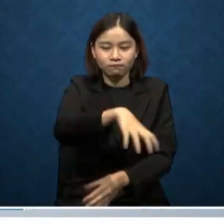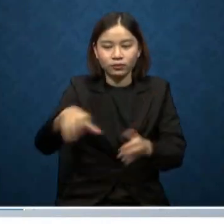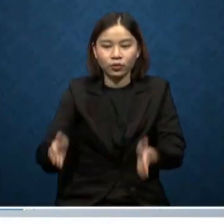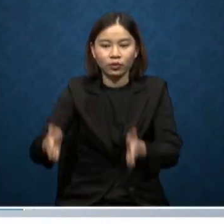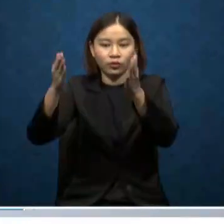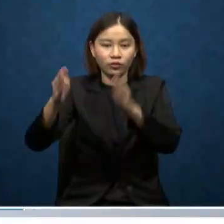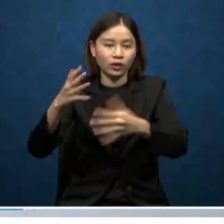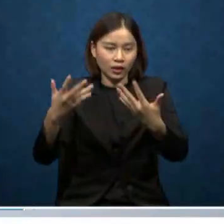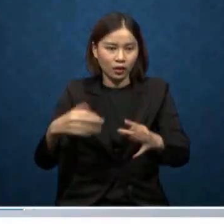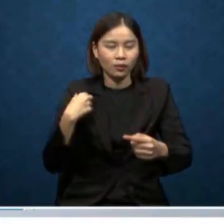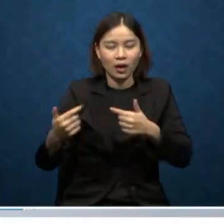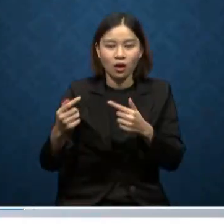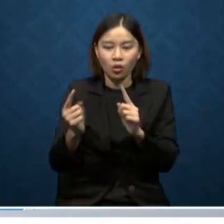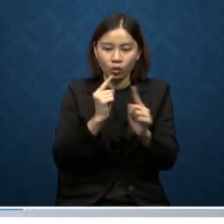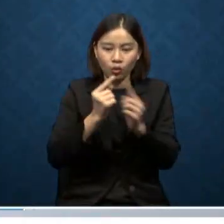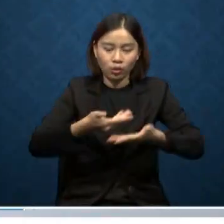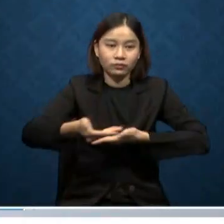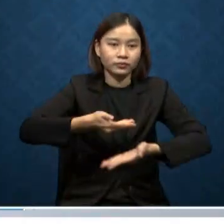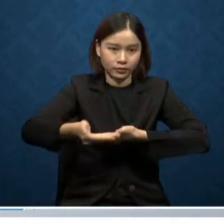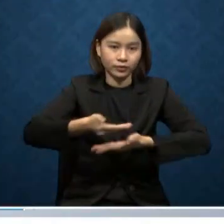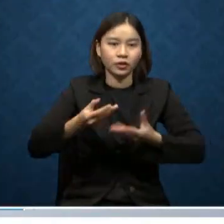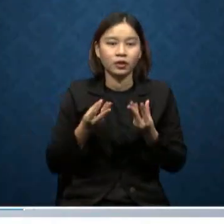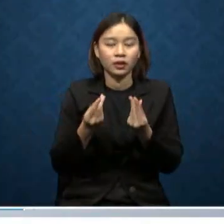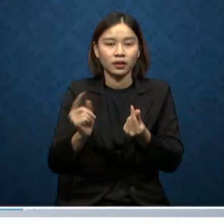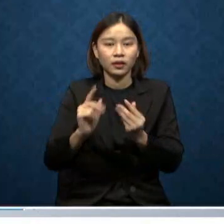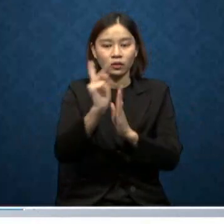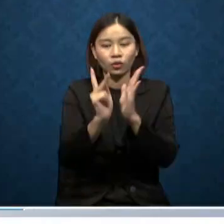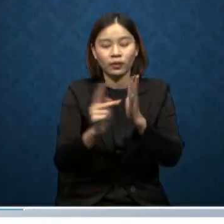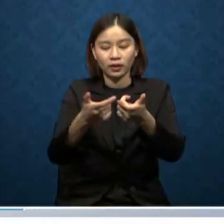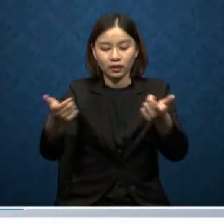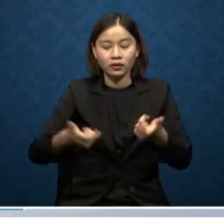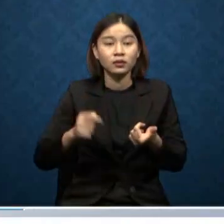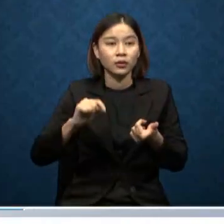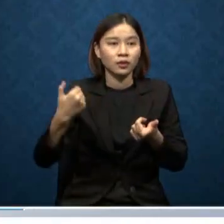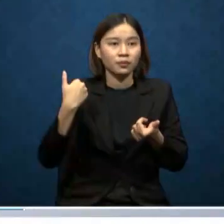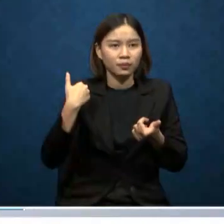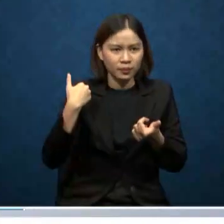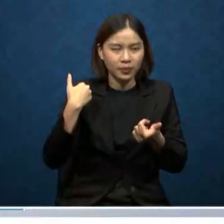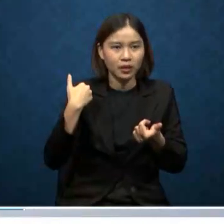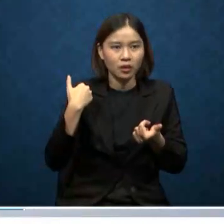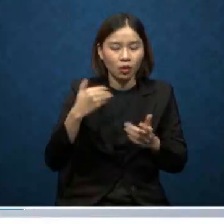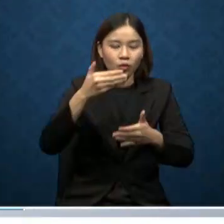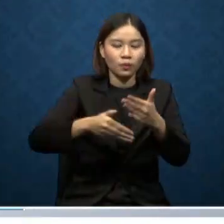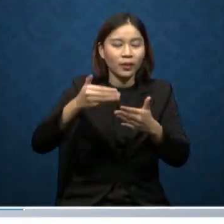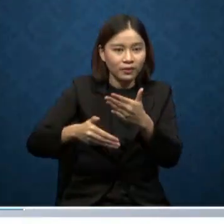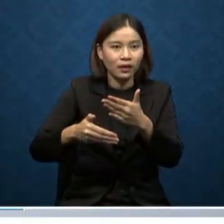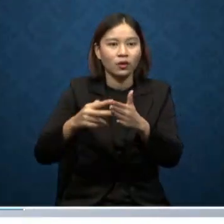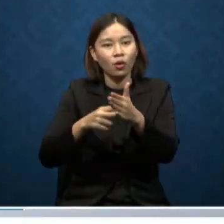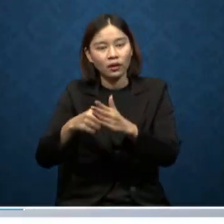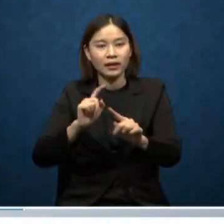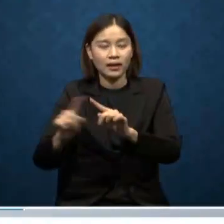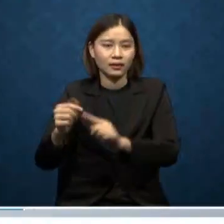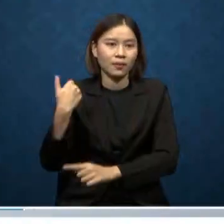ซึ่จะได้มานั่งโทกกันในระเอีดโดยระเอียดว่ากฎหมายนี้มีจุดอ่อนช่องโอุปศักษอะไรในการเดเมิน